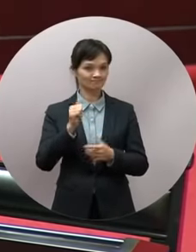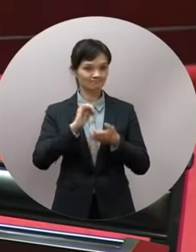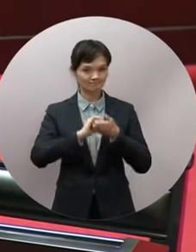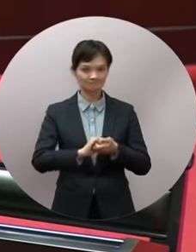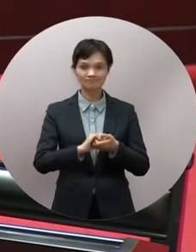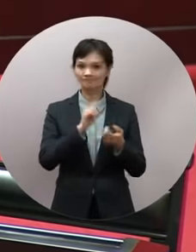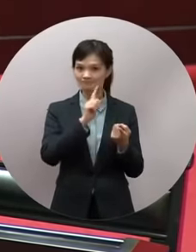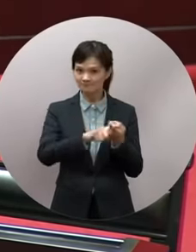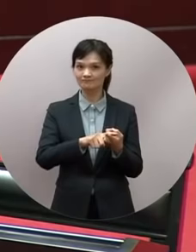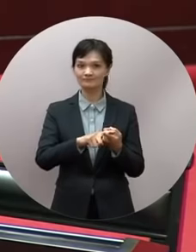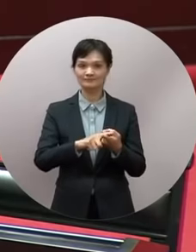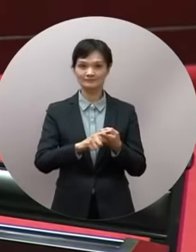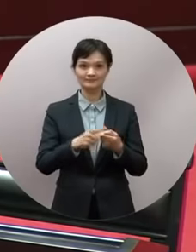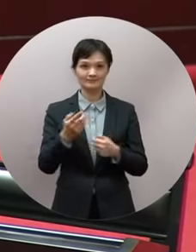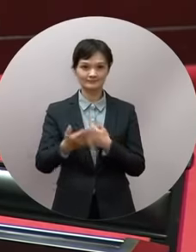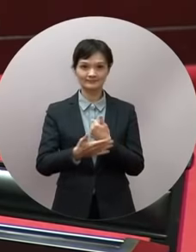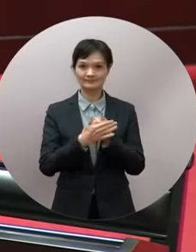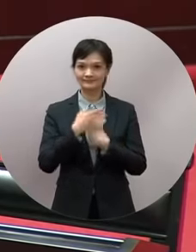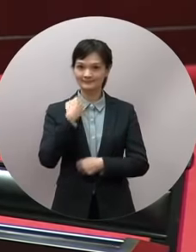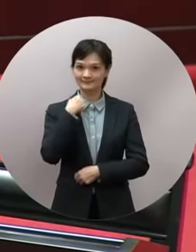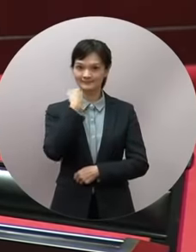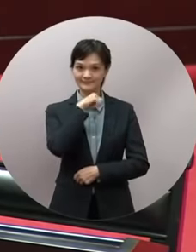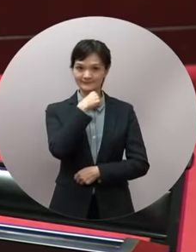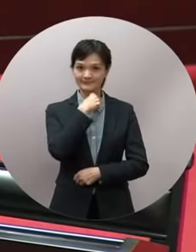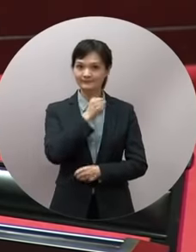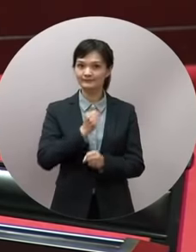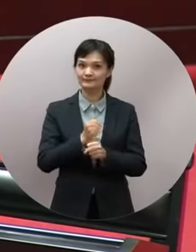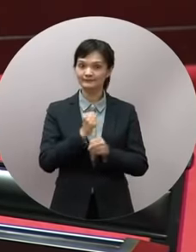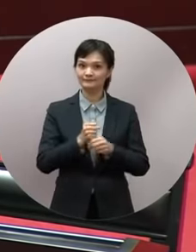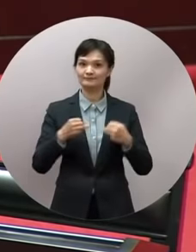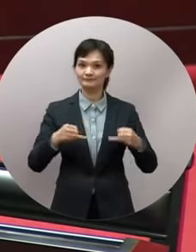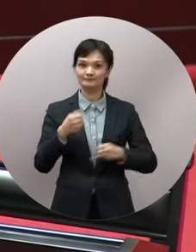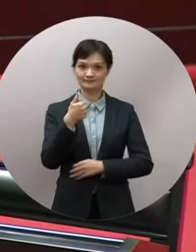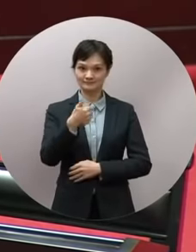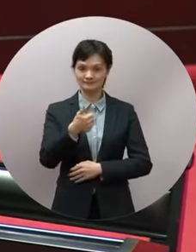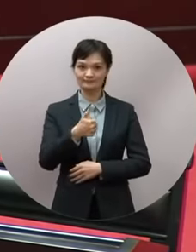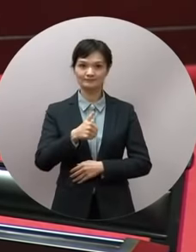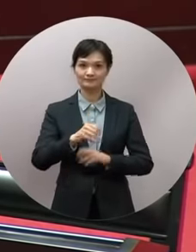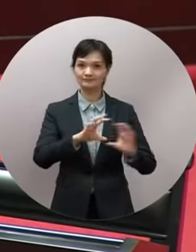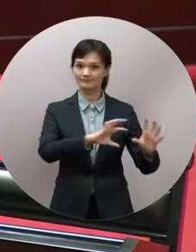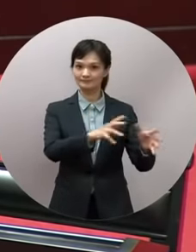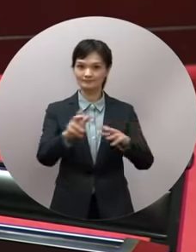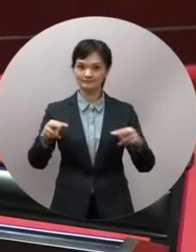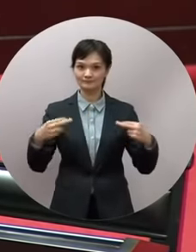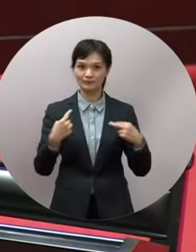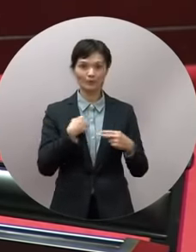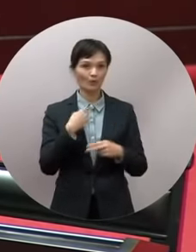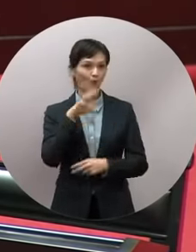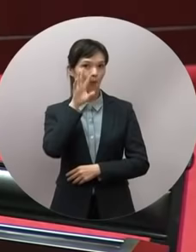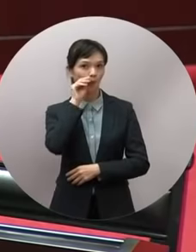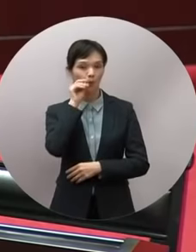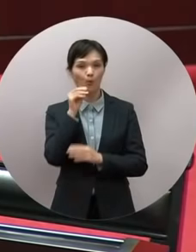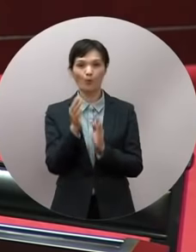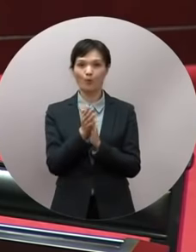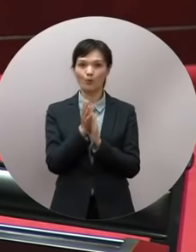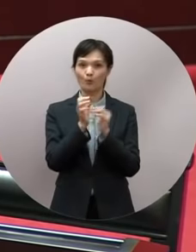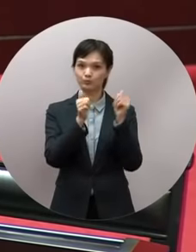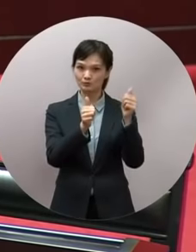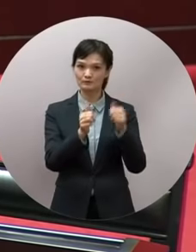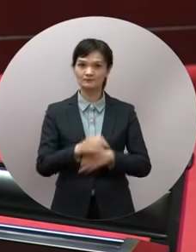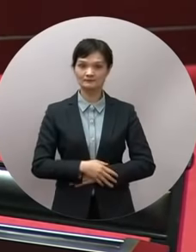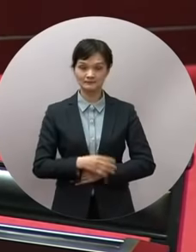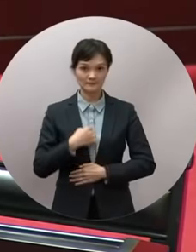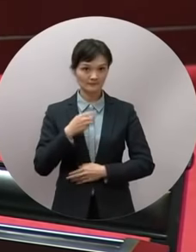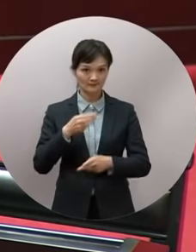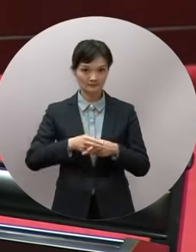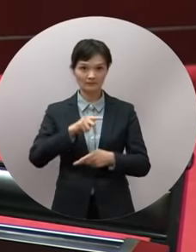断，让我们台湾整个防疫的工作成效让全世界羡慕又推崇。那我相信接下来的